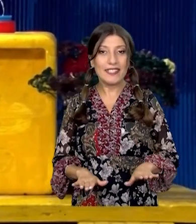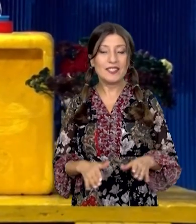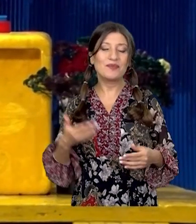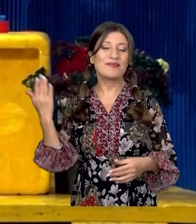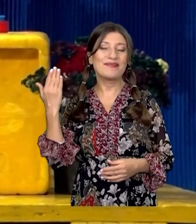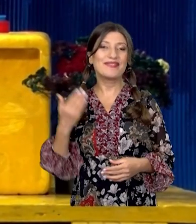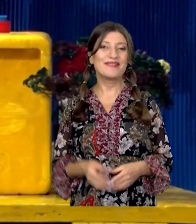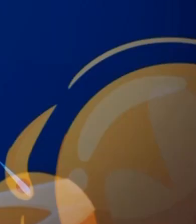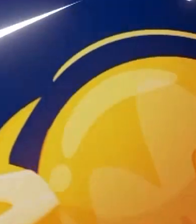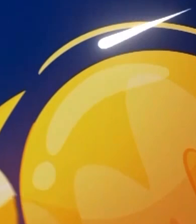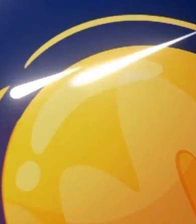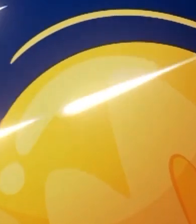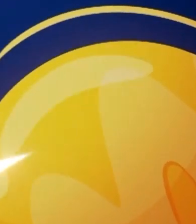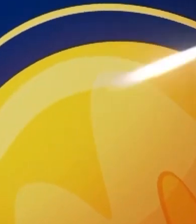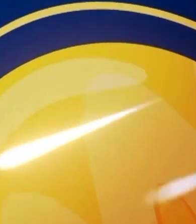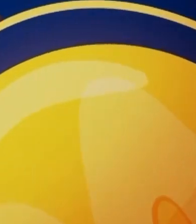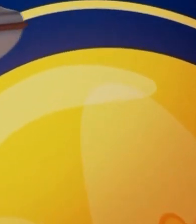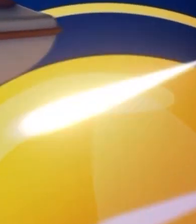ունեցեք հոպլա